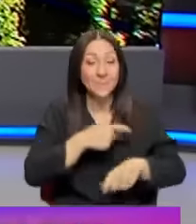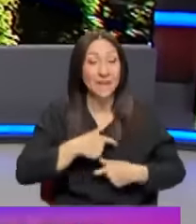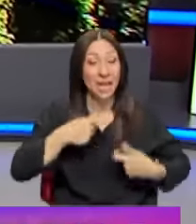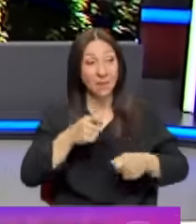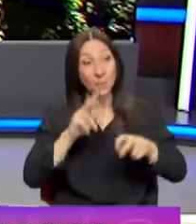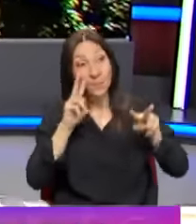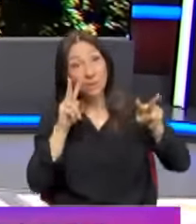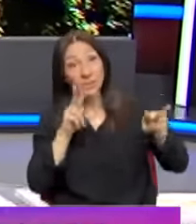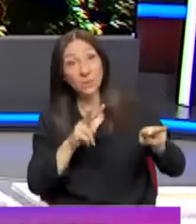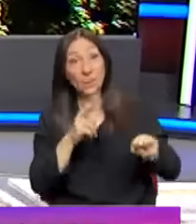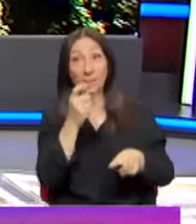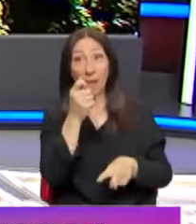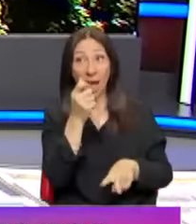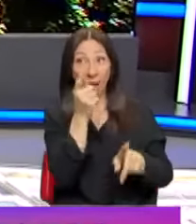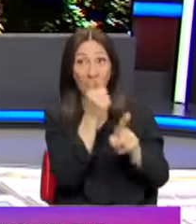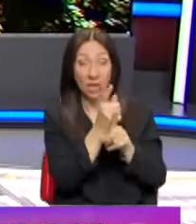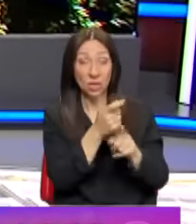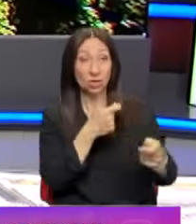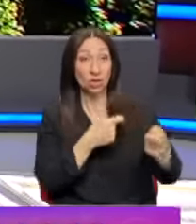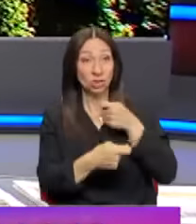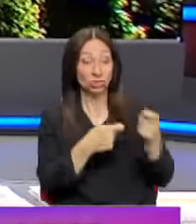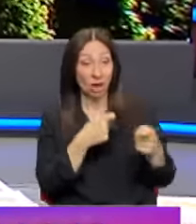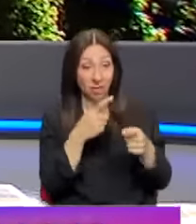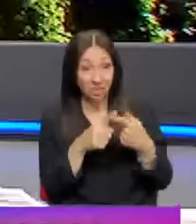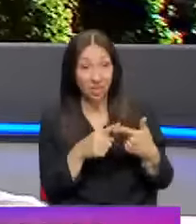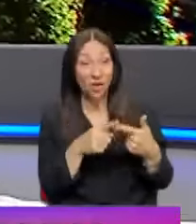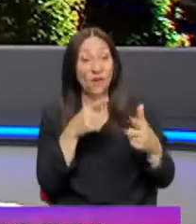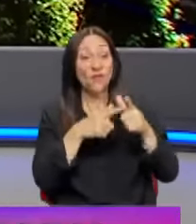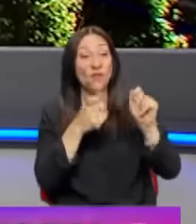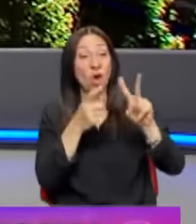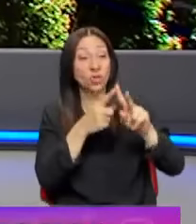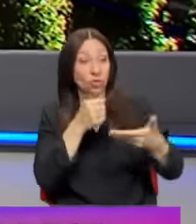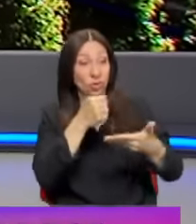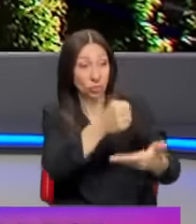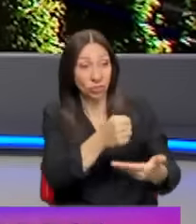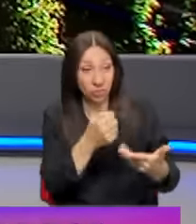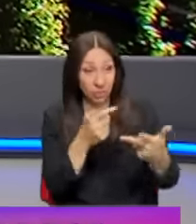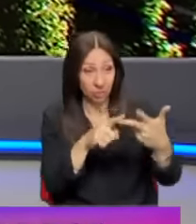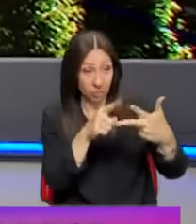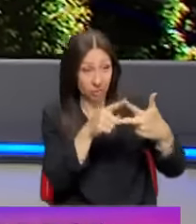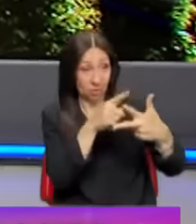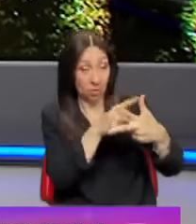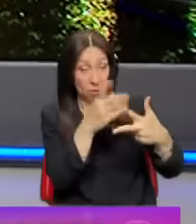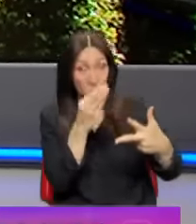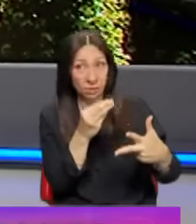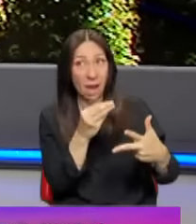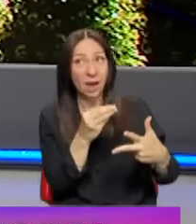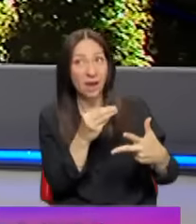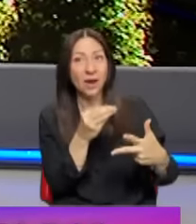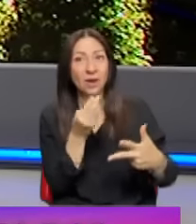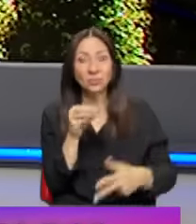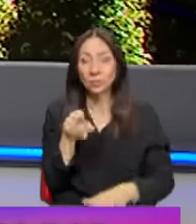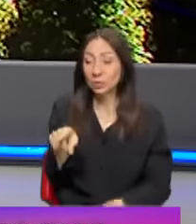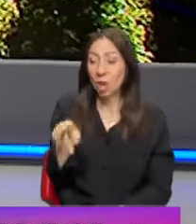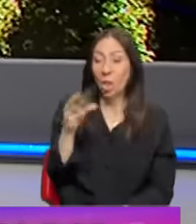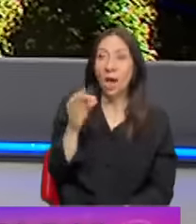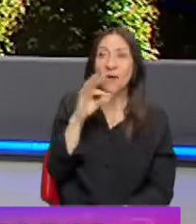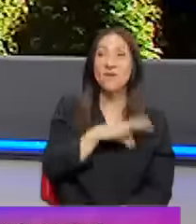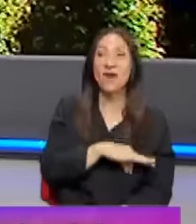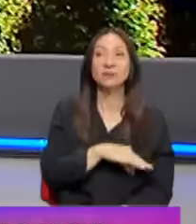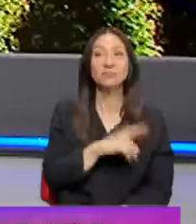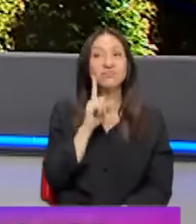bakış açımız para üzerinden, ticaret üzerinden, fonlamak üzerinden olursa o zaman çocuklara olan faydamız büyük